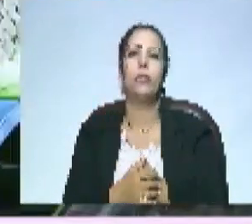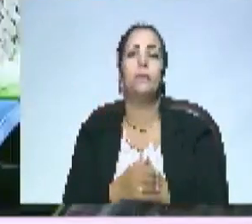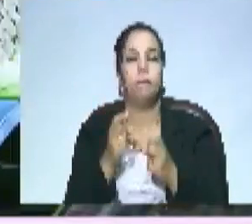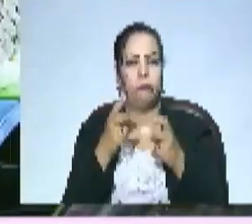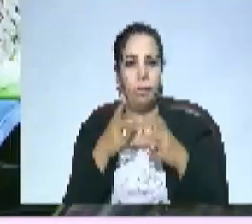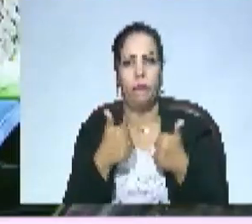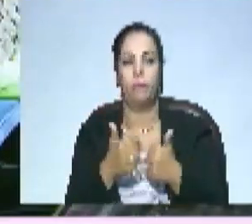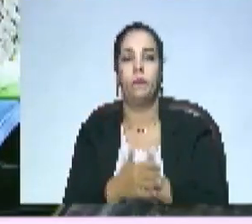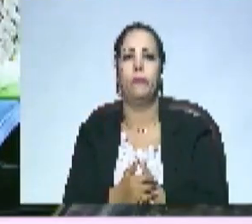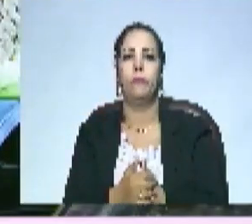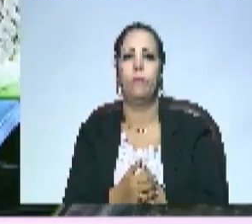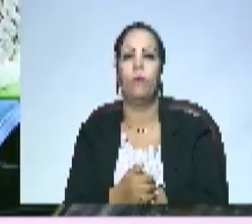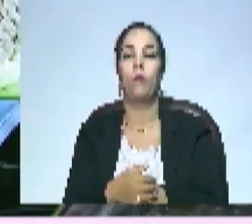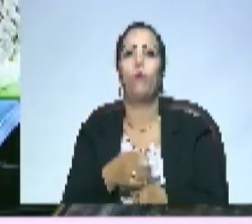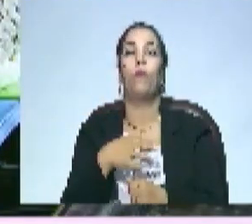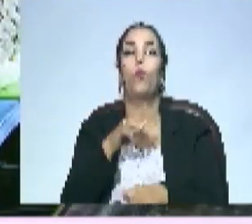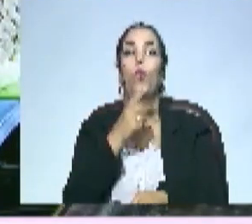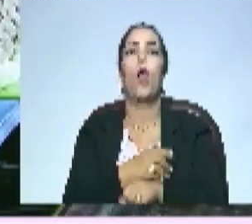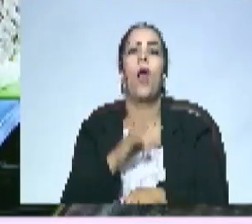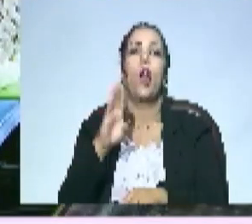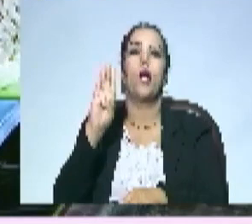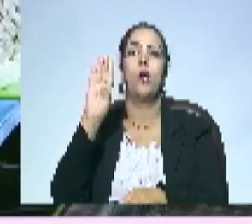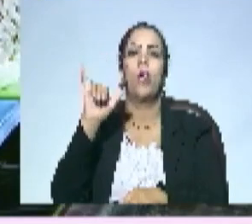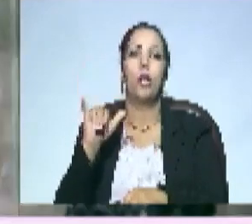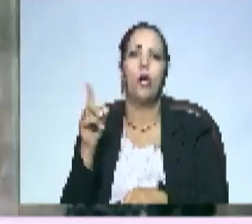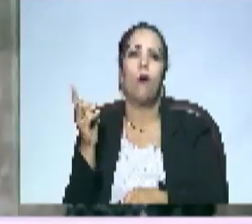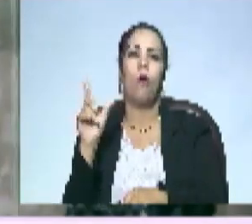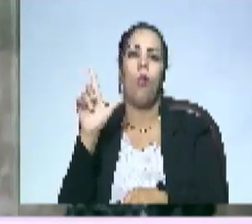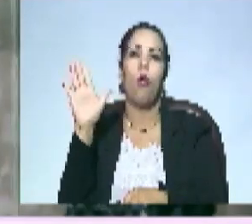ايه استاذ كرولوس مساء